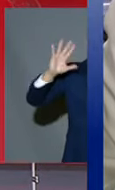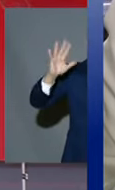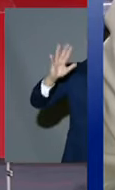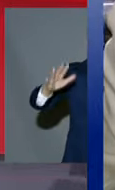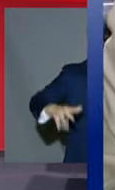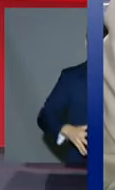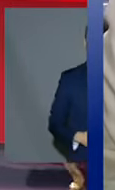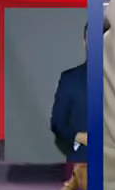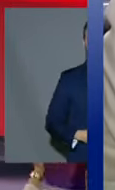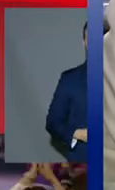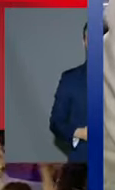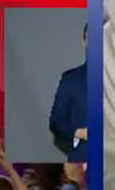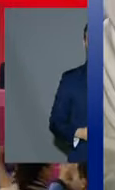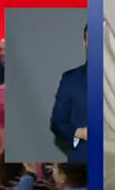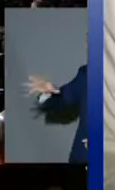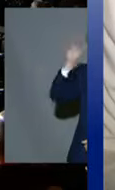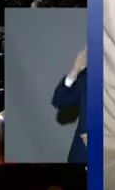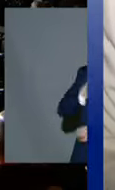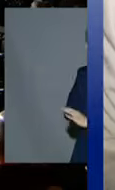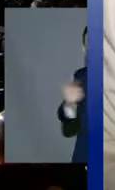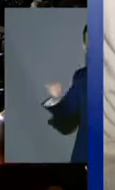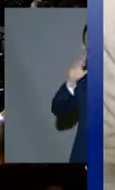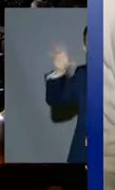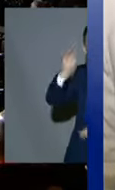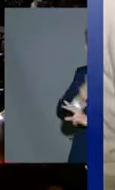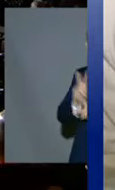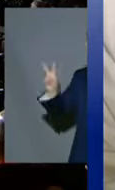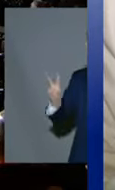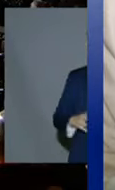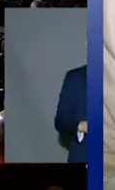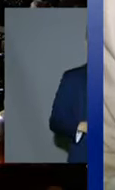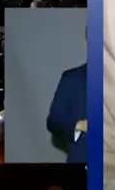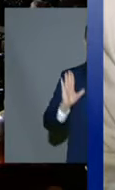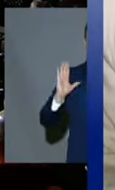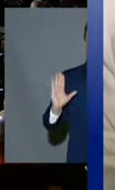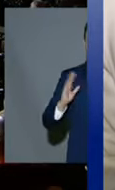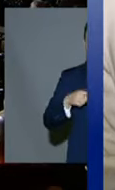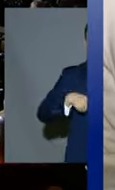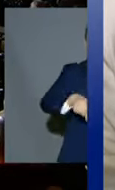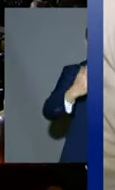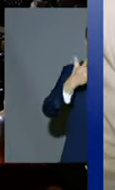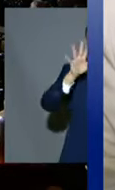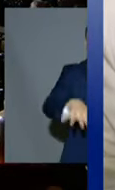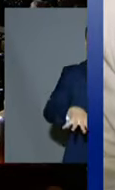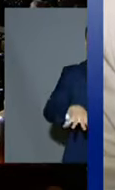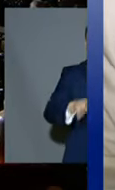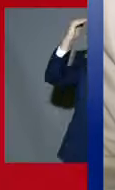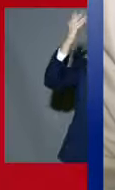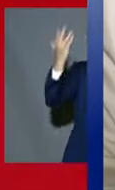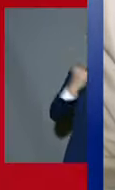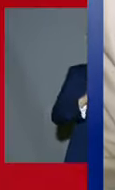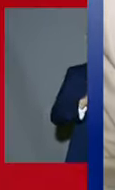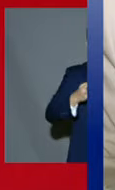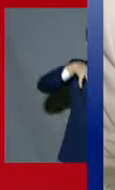εθνικές εκλογές. Είπε χαρακτηριστικά: ο ιστορικός μας ηγέτης ζητά να προσφύγουμε στα μέλη μας. Η Όλγα Γεροβασίλη, αντιπρόεδρος της